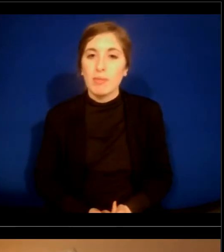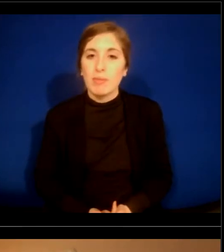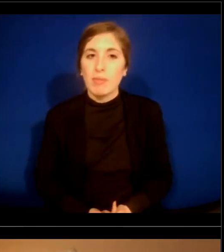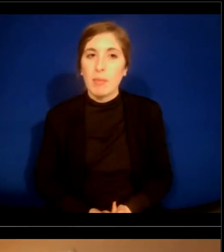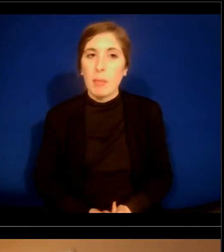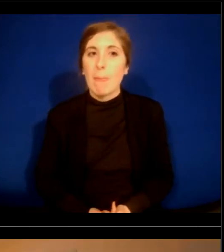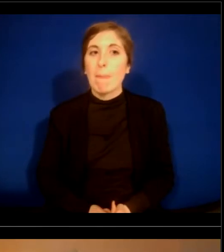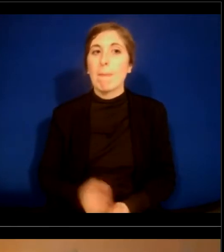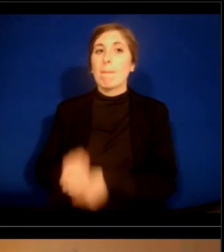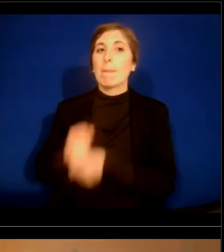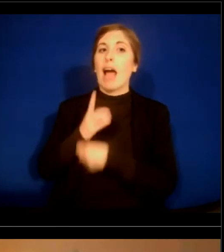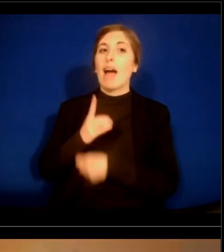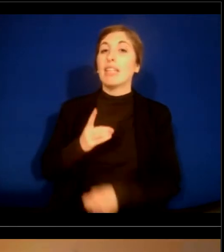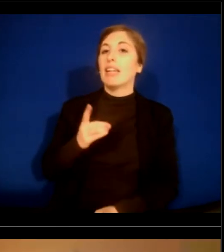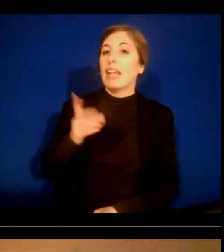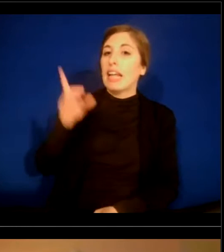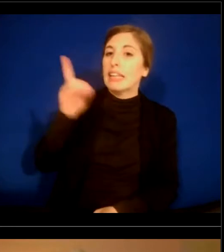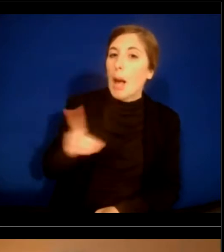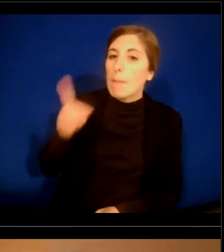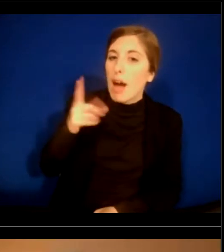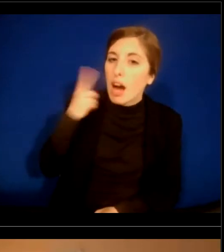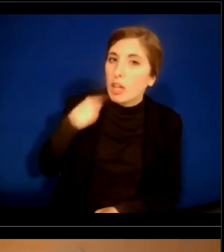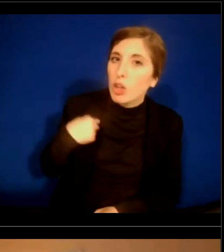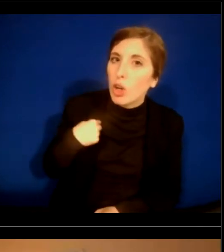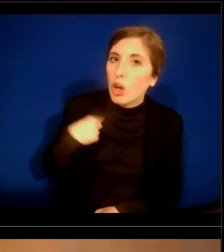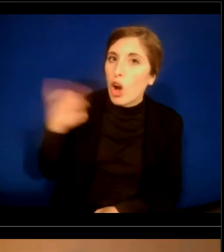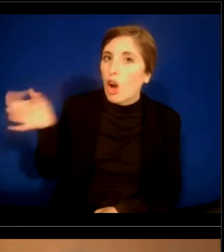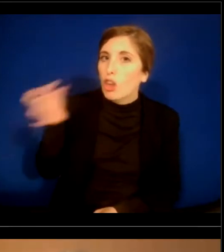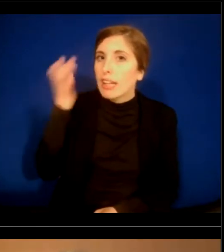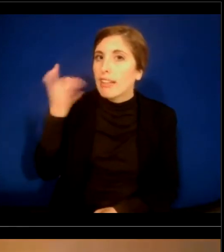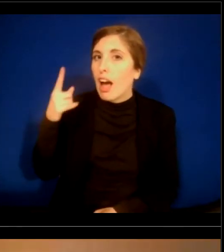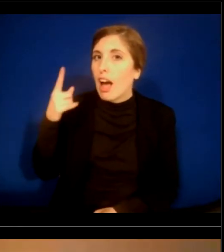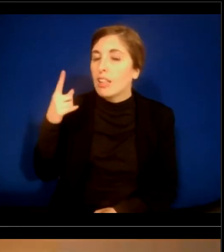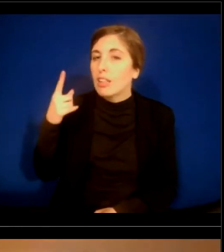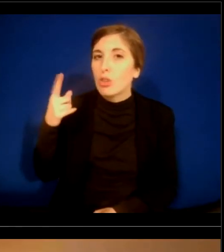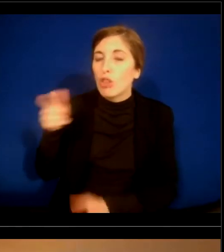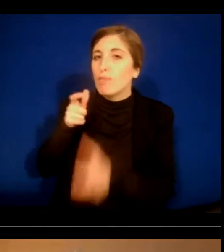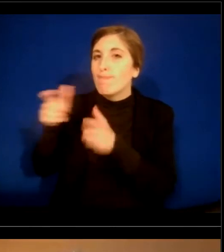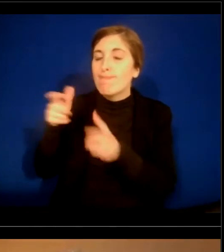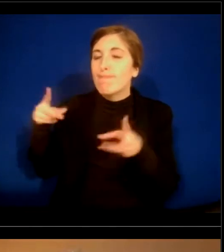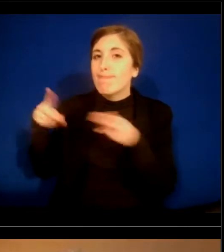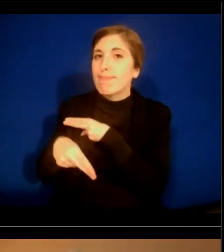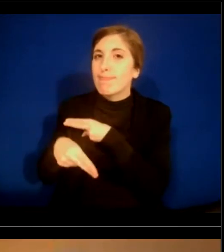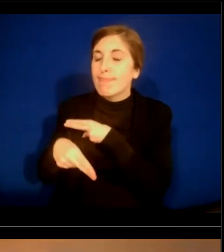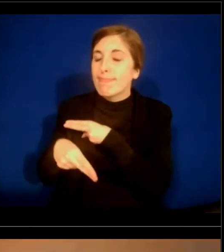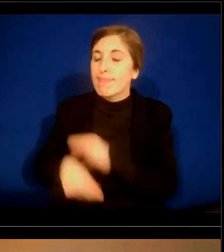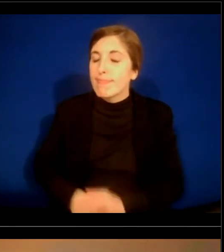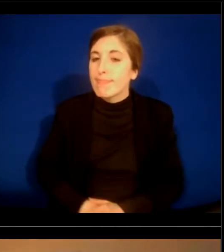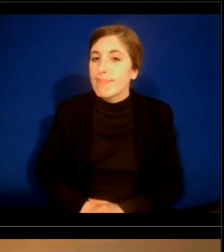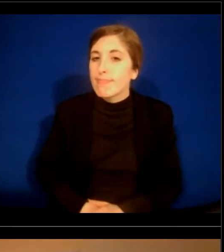Damiano, non so se ci senti, ogni tanto abbiamo qualche buco nella comunicazione.